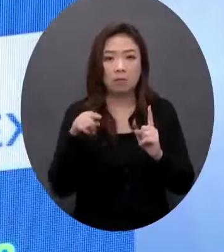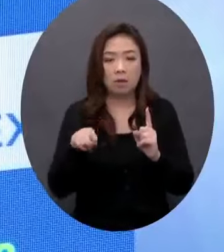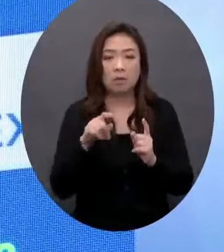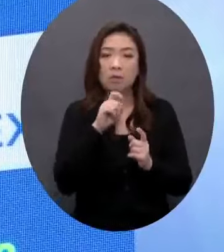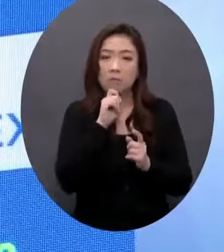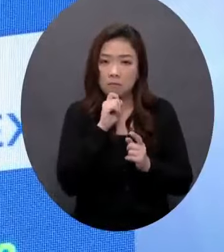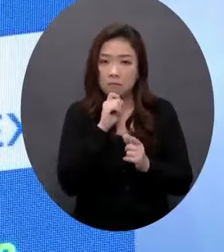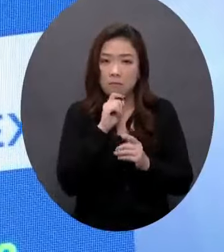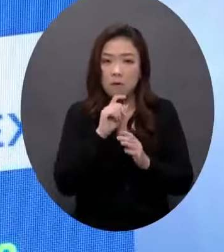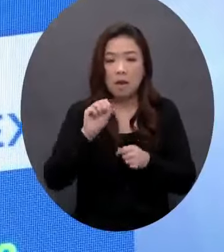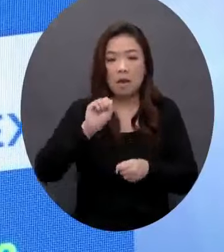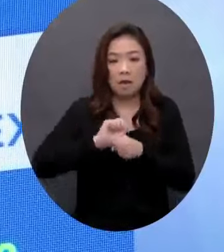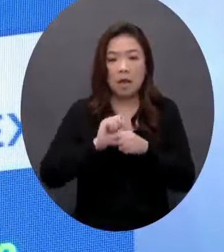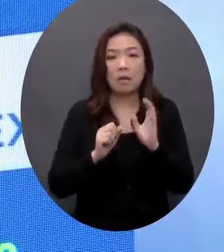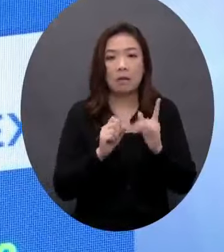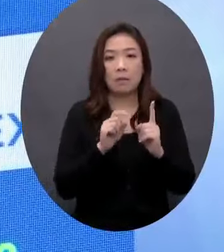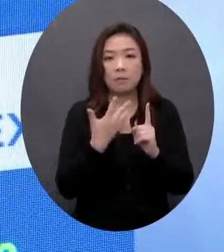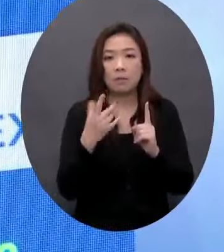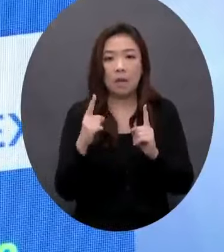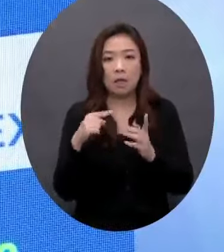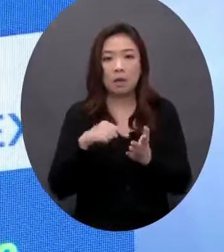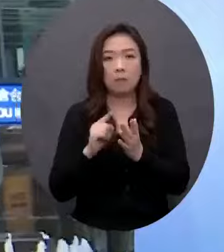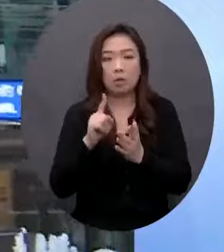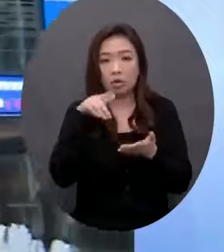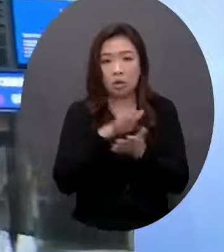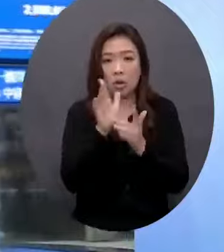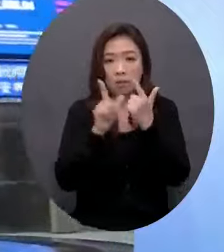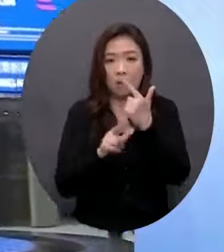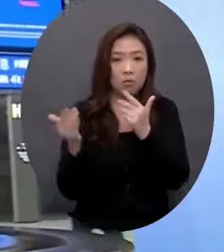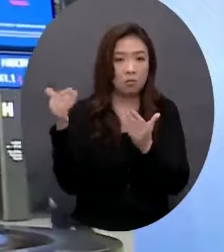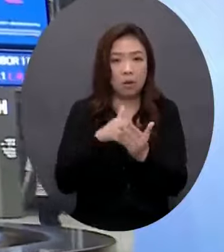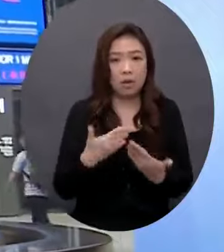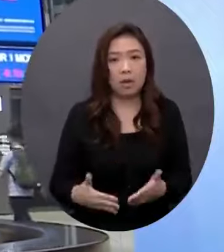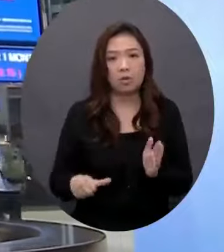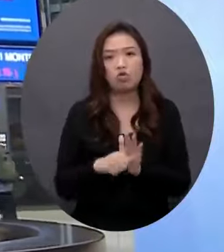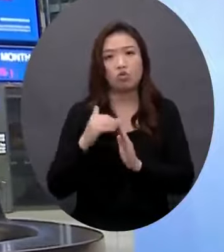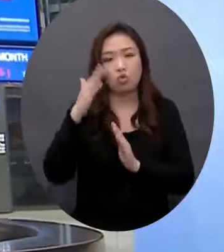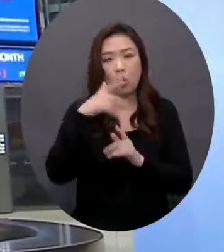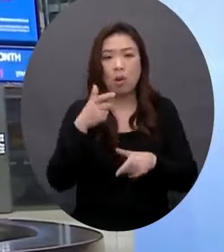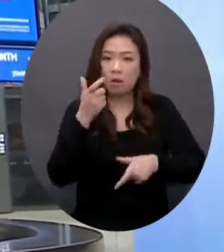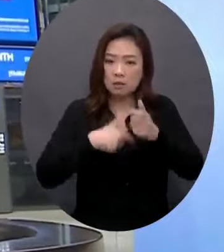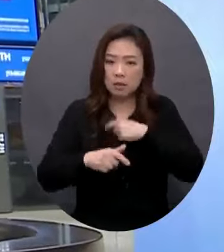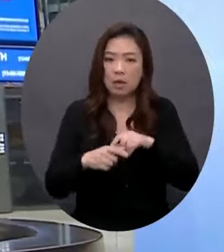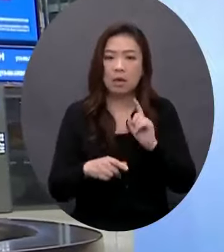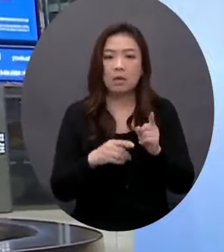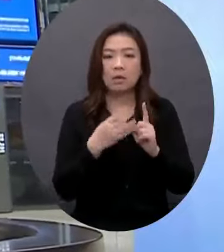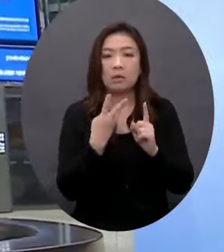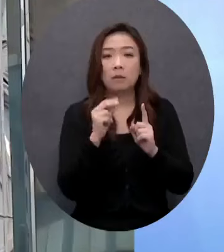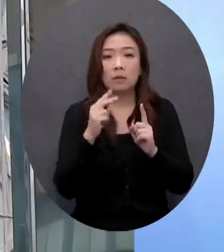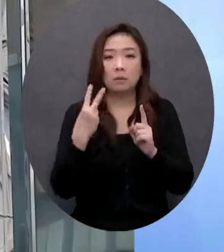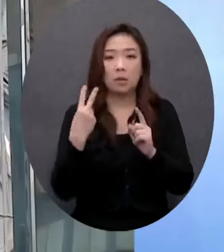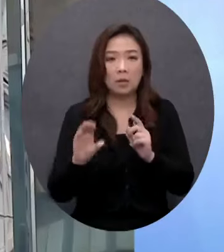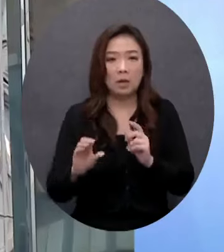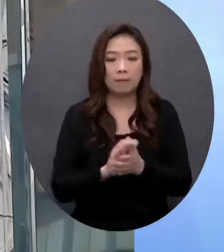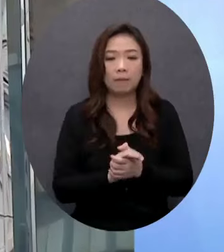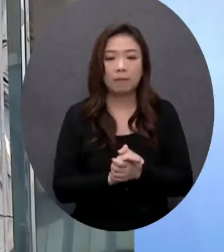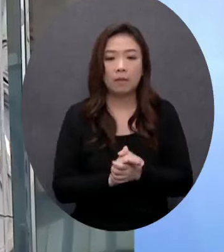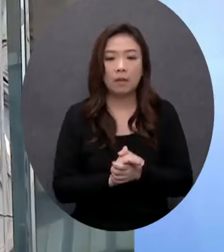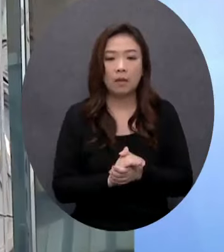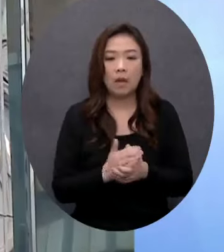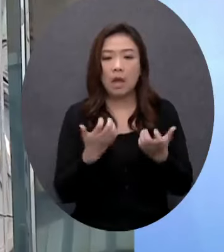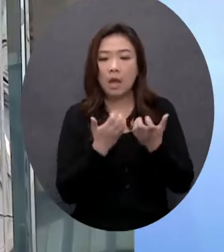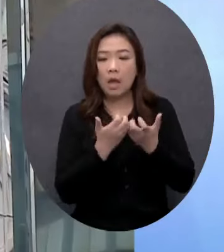19115点，升151点，创去年8月以来高位，成交1472亿。继高息中资